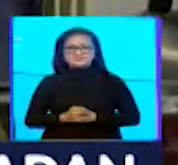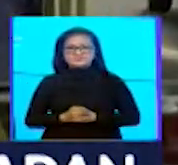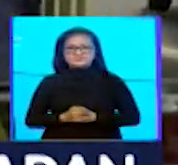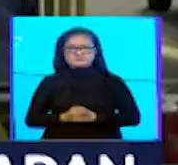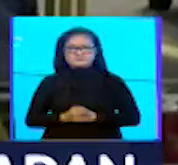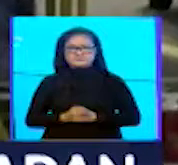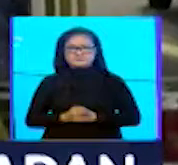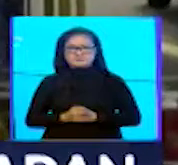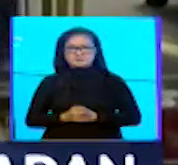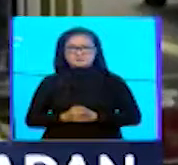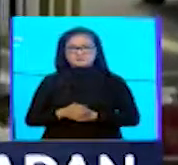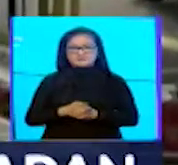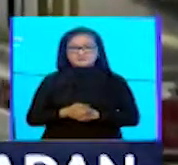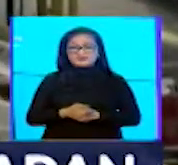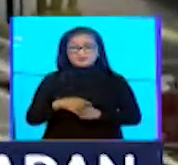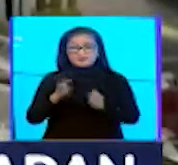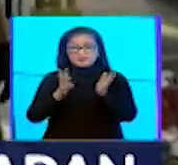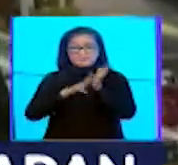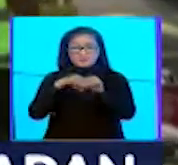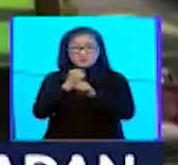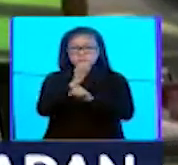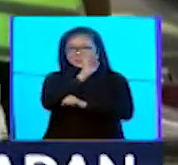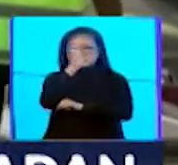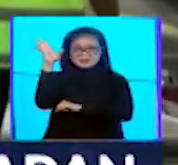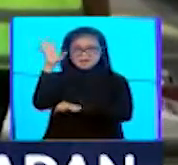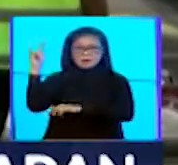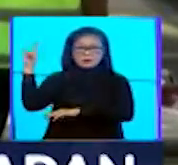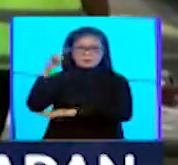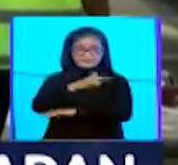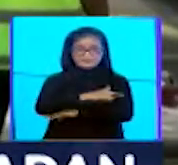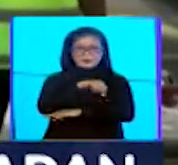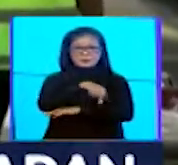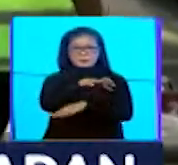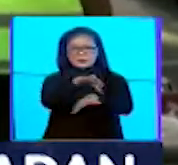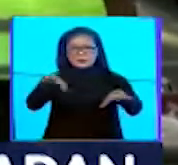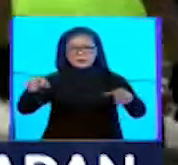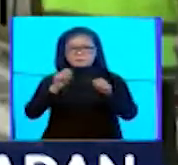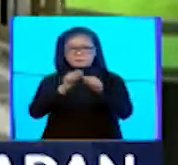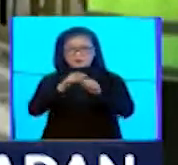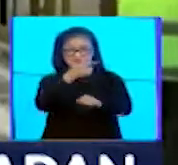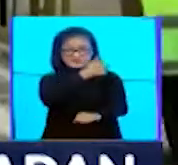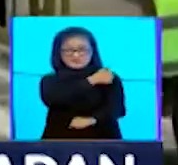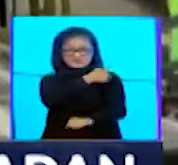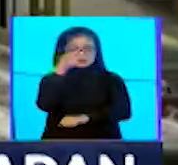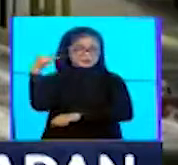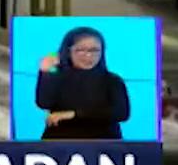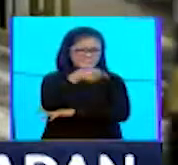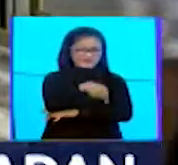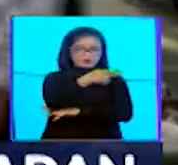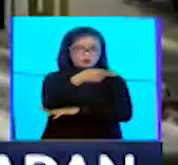Minggu siang, 6 juta bulk atau bahan baku vaksin COVID-19 Sinovac tiba di tanah air melalui Bandara Soekarno-Hatta Tangerang,